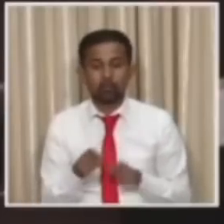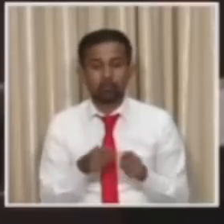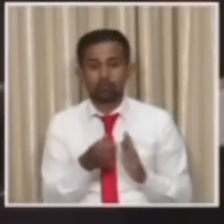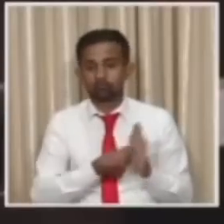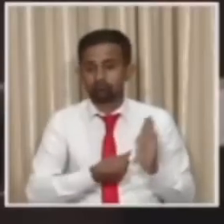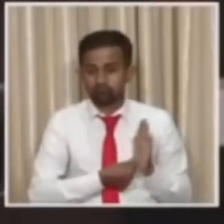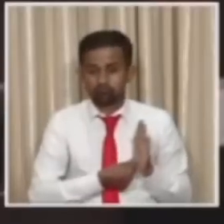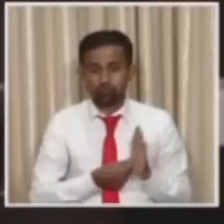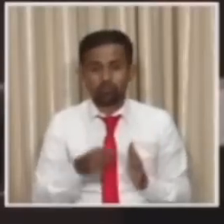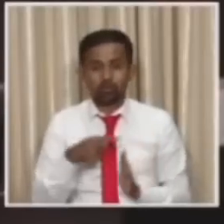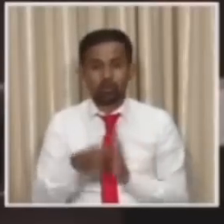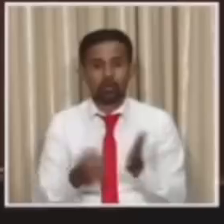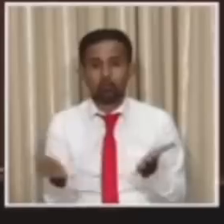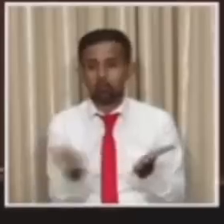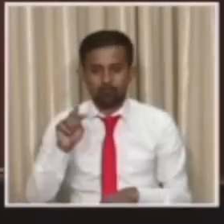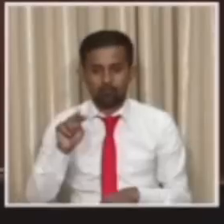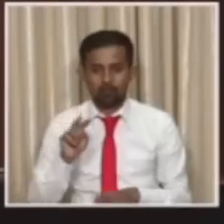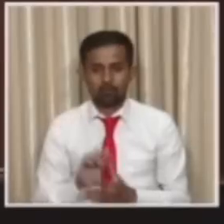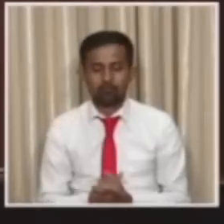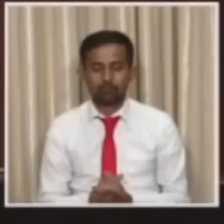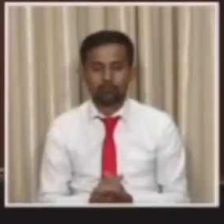சந்தர்ப்பத்தை தந்துக்கு நன்றி சொல்லி